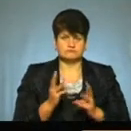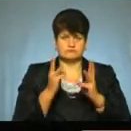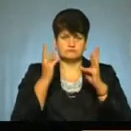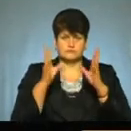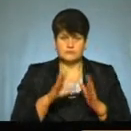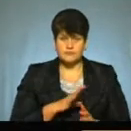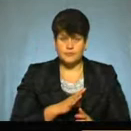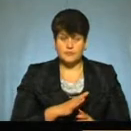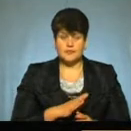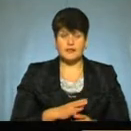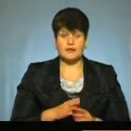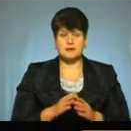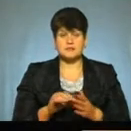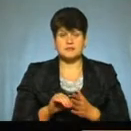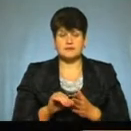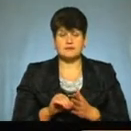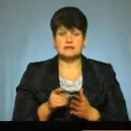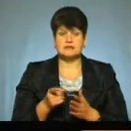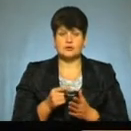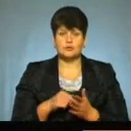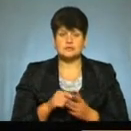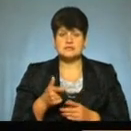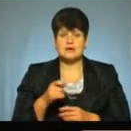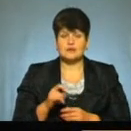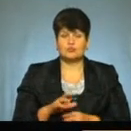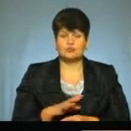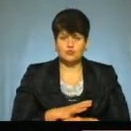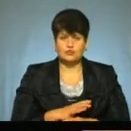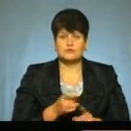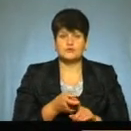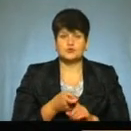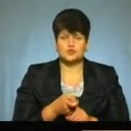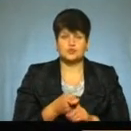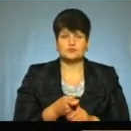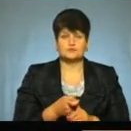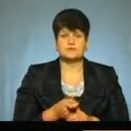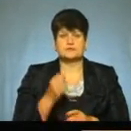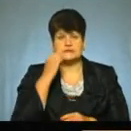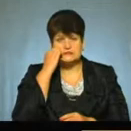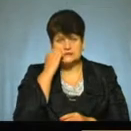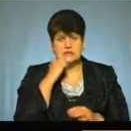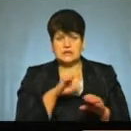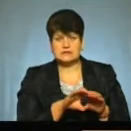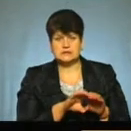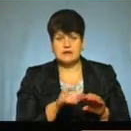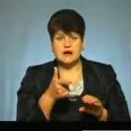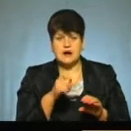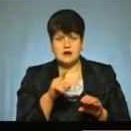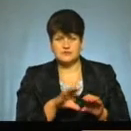підготувати його. І за словами представника Тернопільміськгазу, це сталося через зношеність газових мереж, які ще